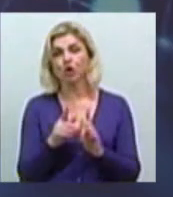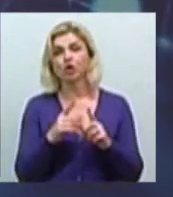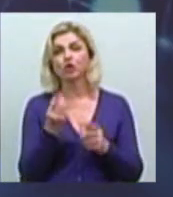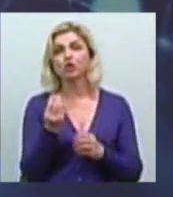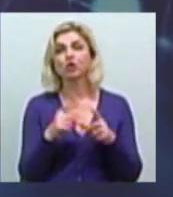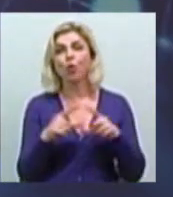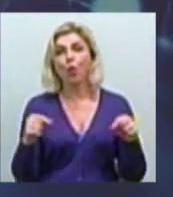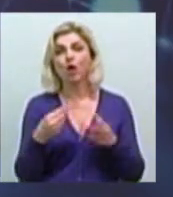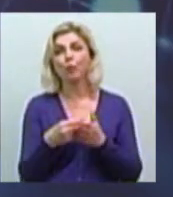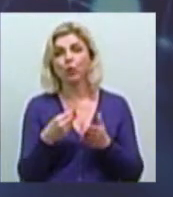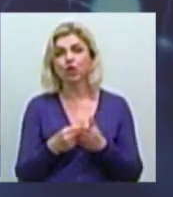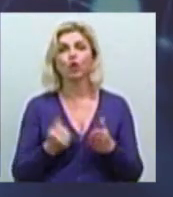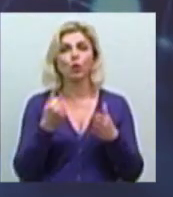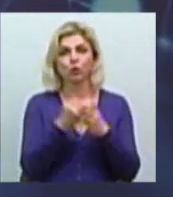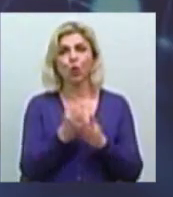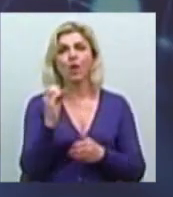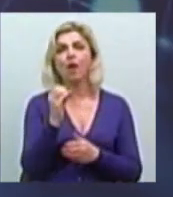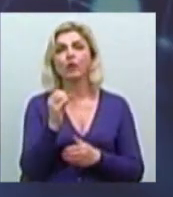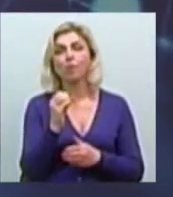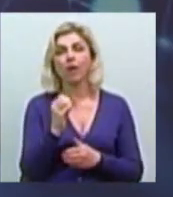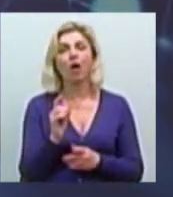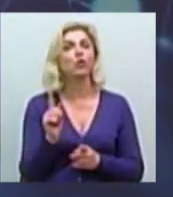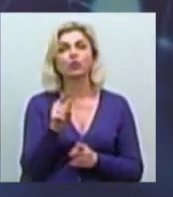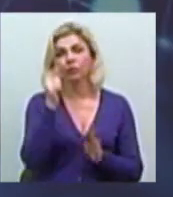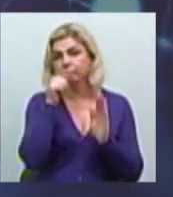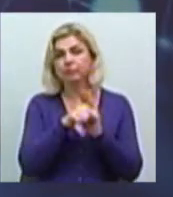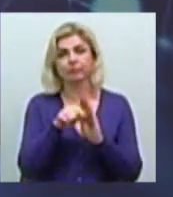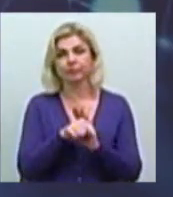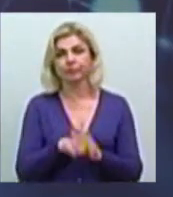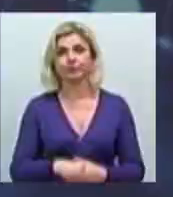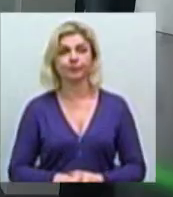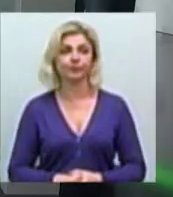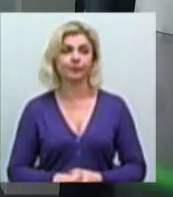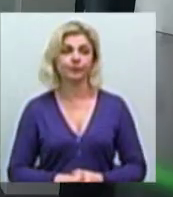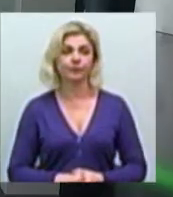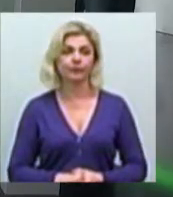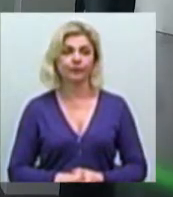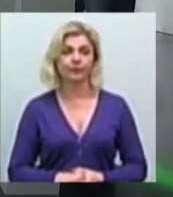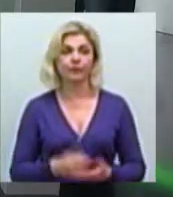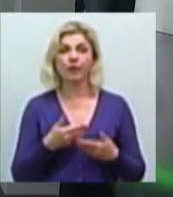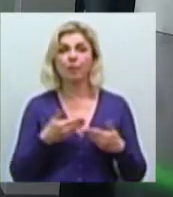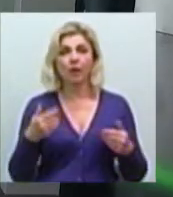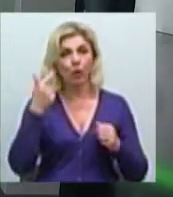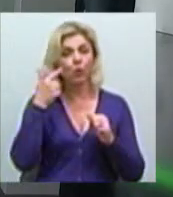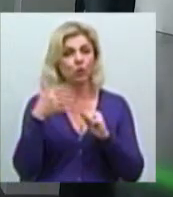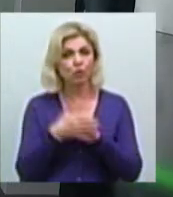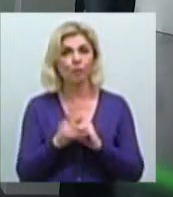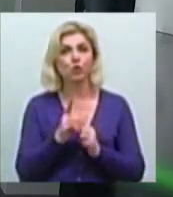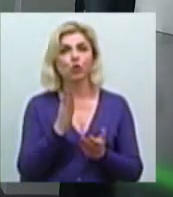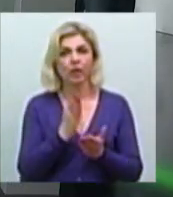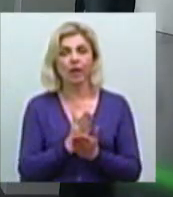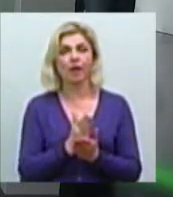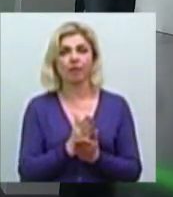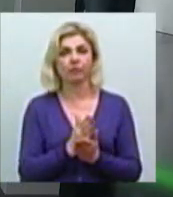бюджетів до європейського. Що ви саме мали на увазі? Ну, ми розуміємо, що є певні тенденції